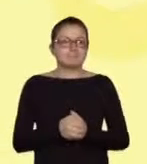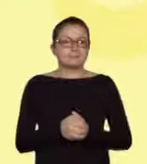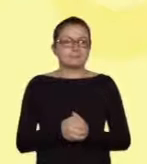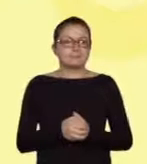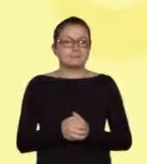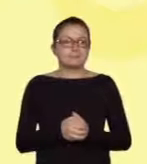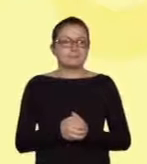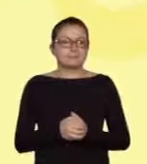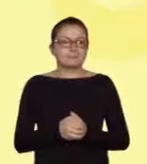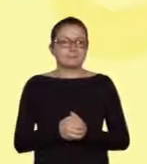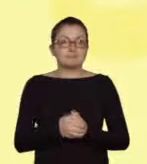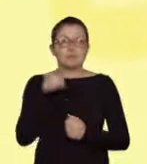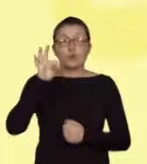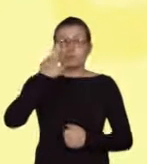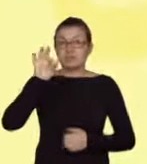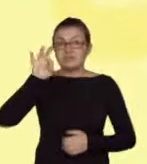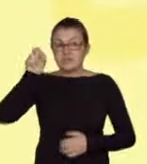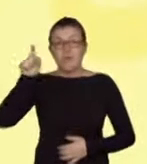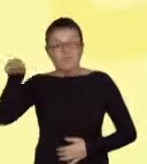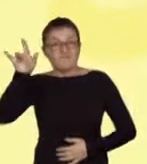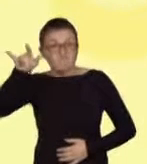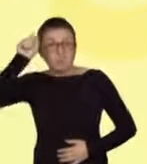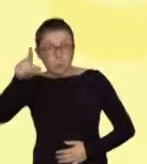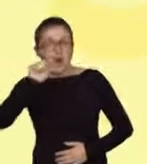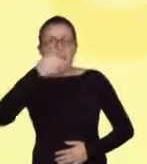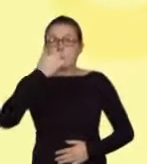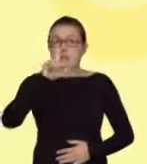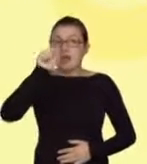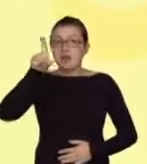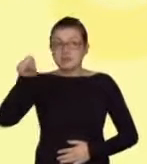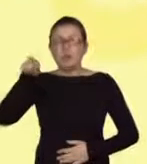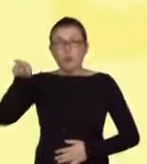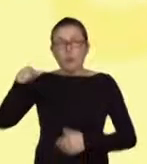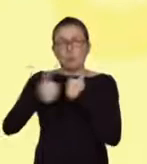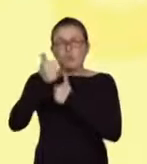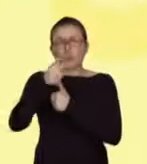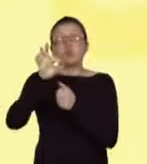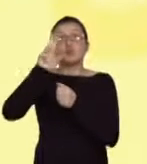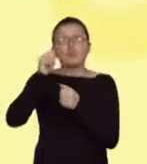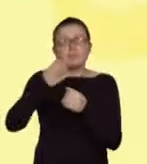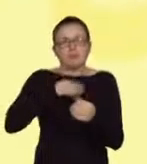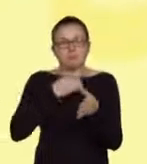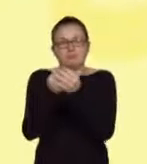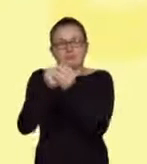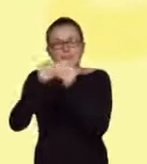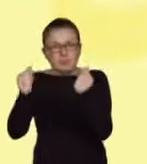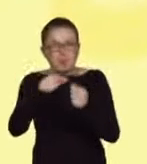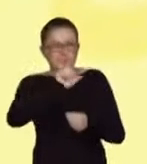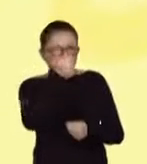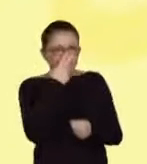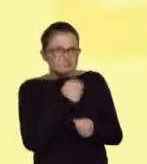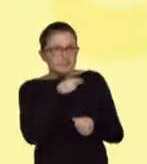trawi skrobie. Z tego powodu roztwór w pierwszym zestawie odbarwił się. Amylaza jest białkiem i